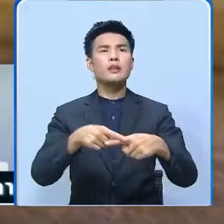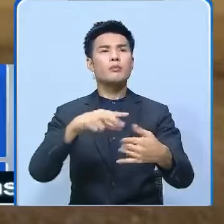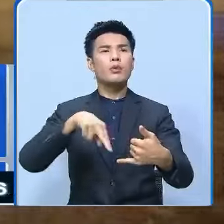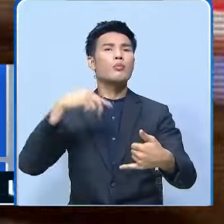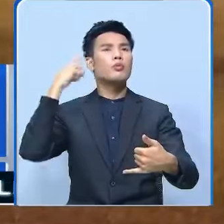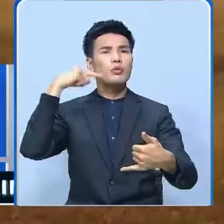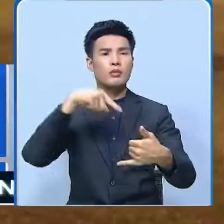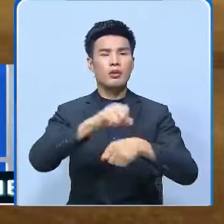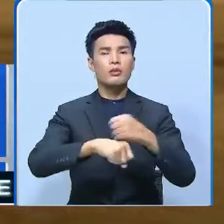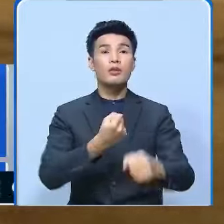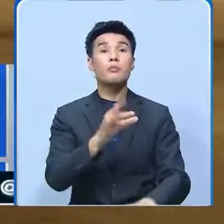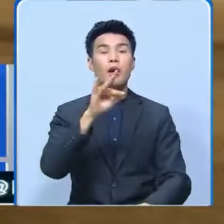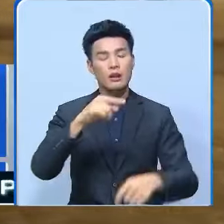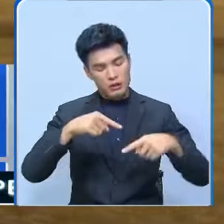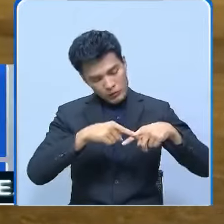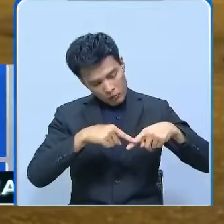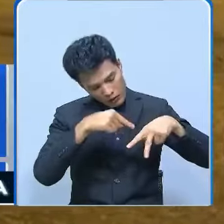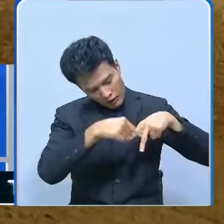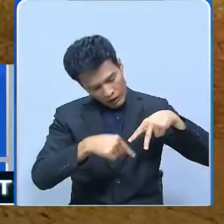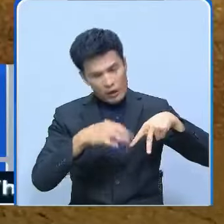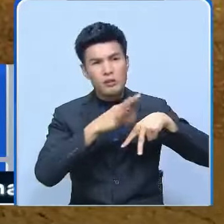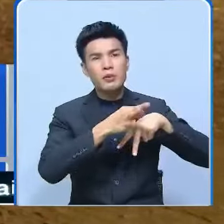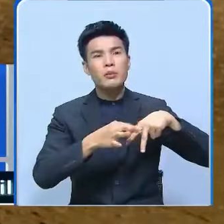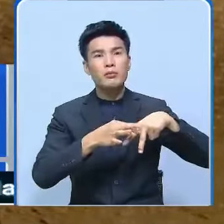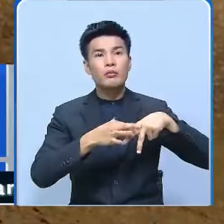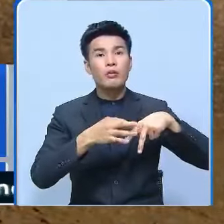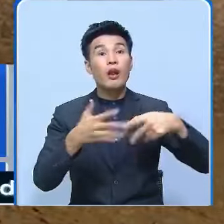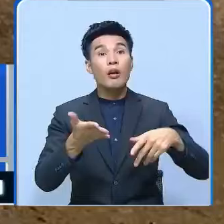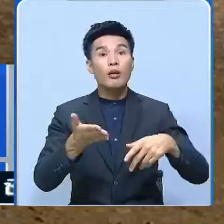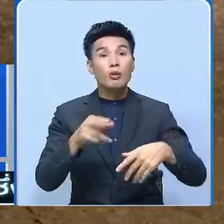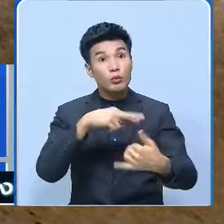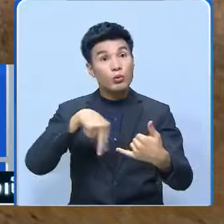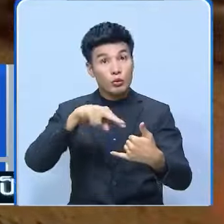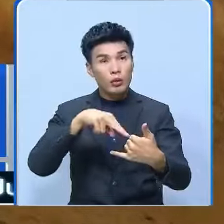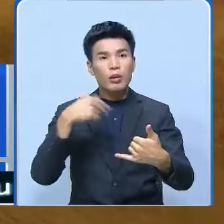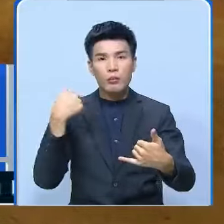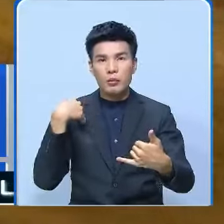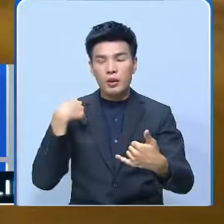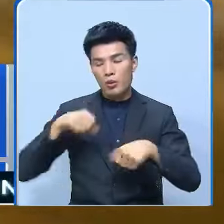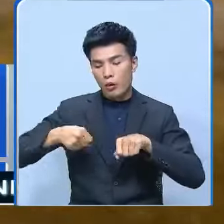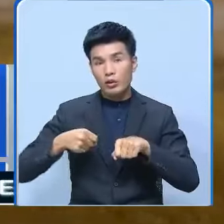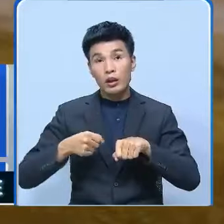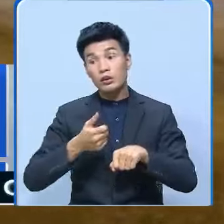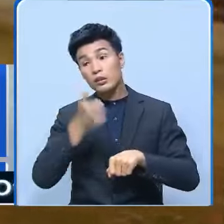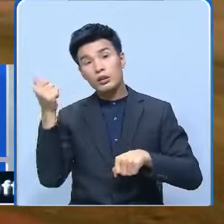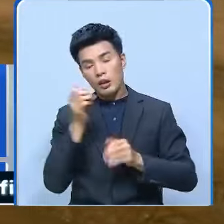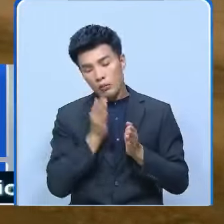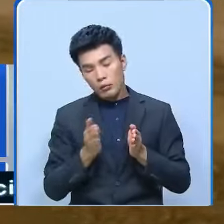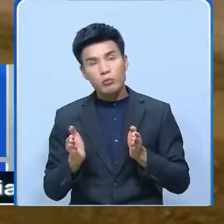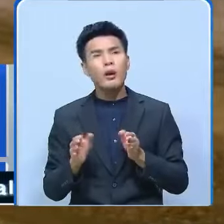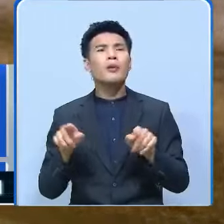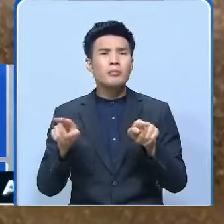ายุ18ปีมีบาดแผลถลอกตามร่างกายระหว่างนั้นที่ไปตรวจเนี่ยก็มีรถจักรยานยนต์คันอื่นๆที่ไม่เห็นหลุมเหมือ